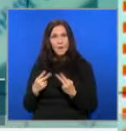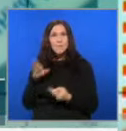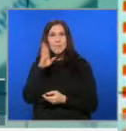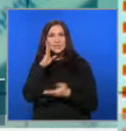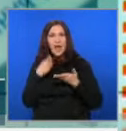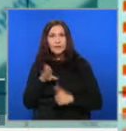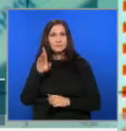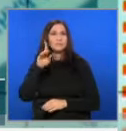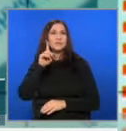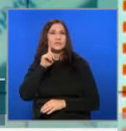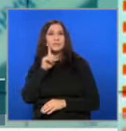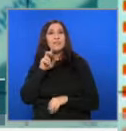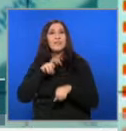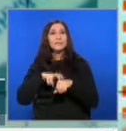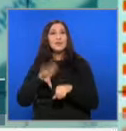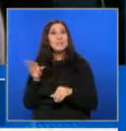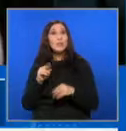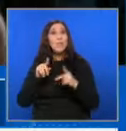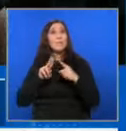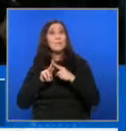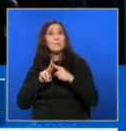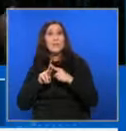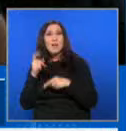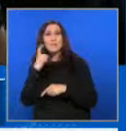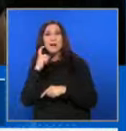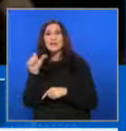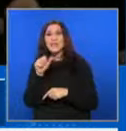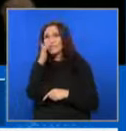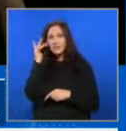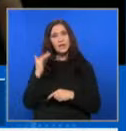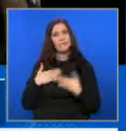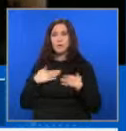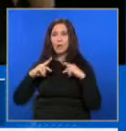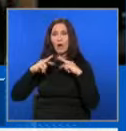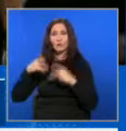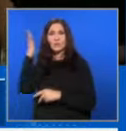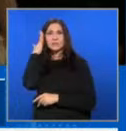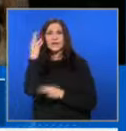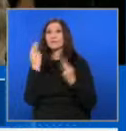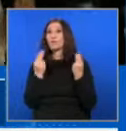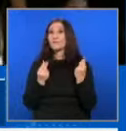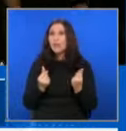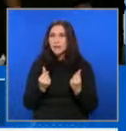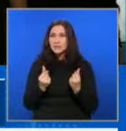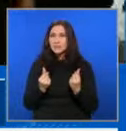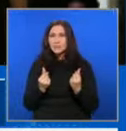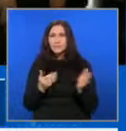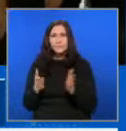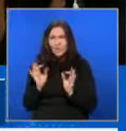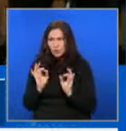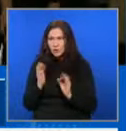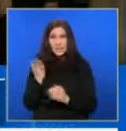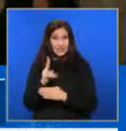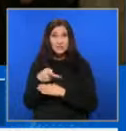баща и син на Димитрови, заедно с Петя Банкова и Асен Василев. Има и отговор от Министерство на финансите. Тоест, те са влизали